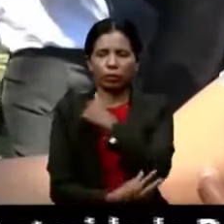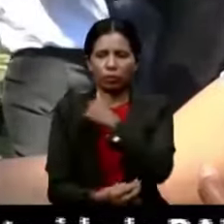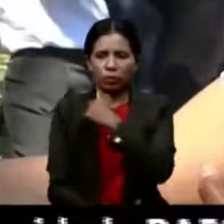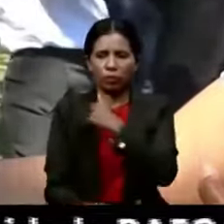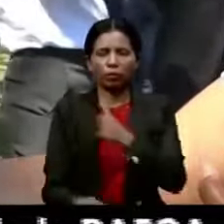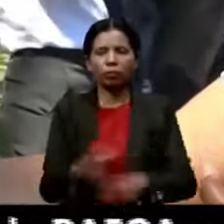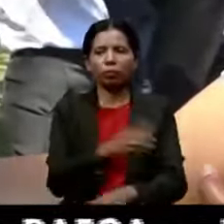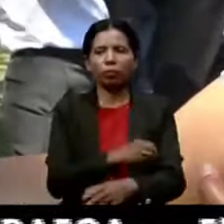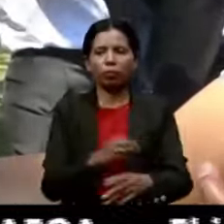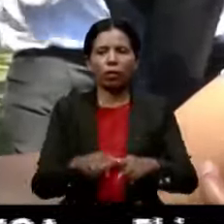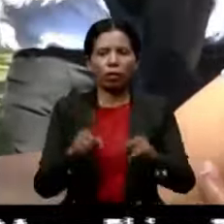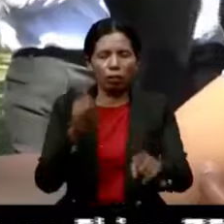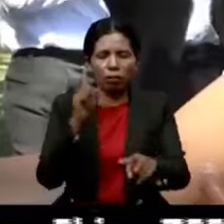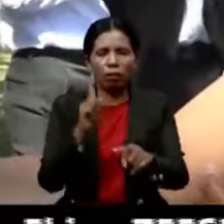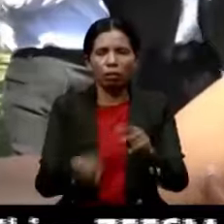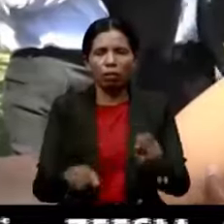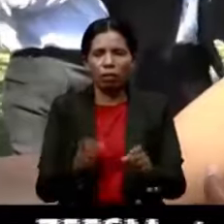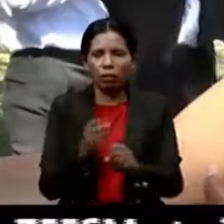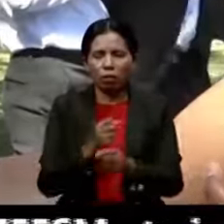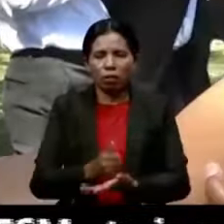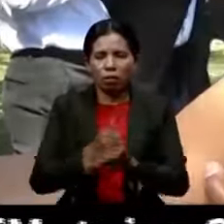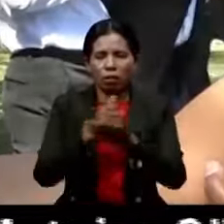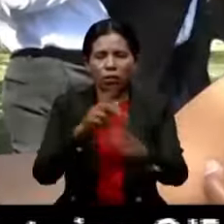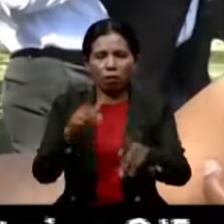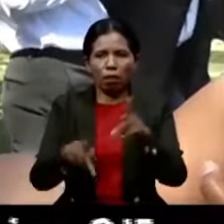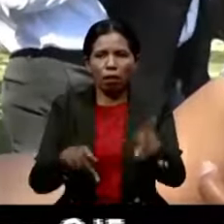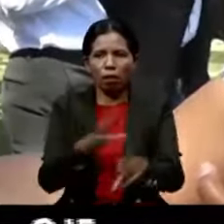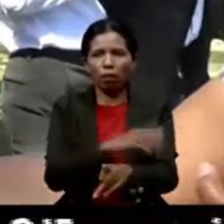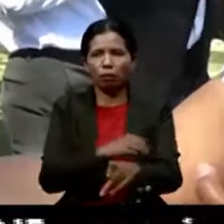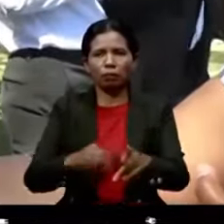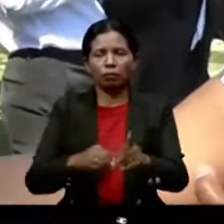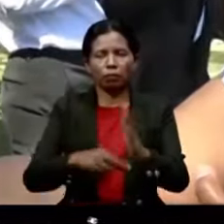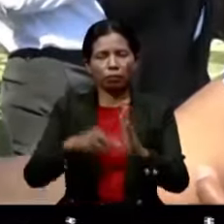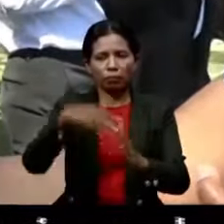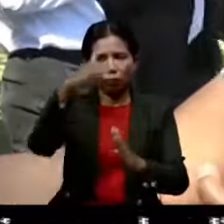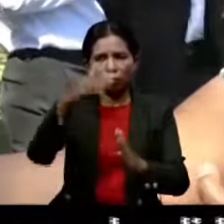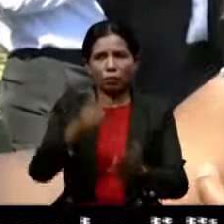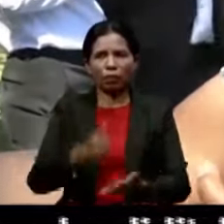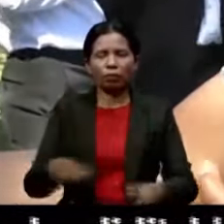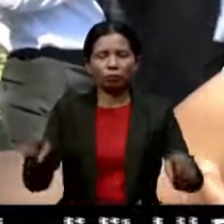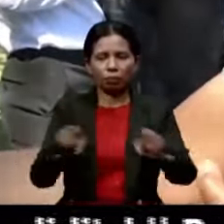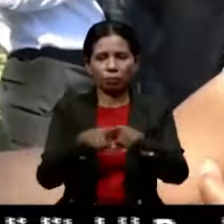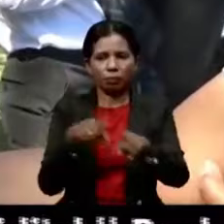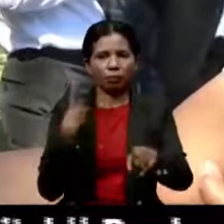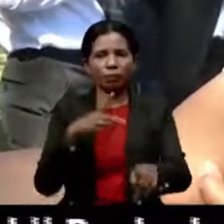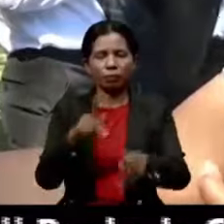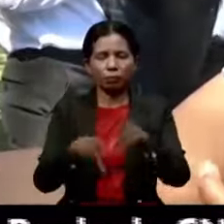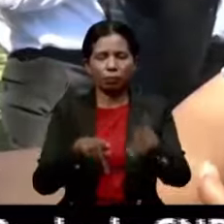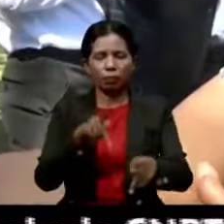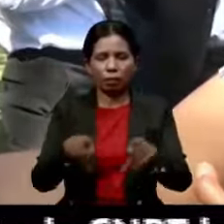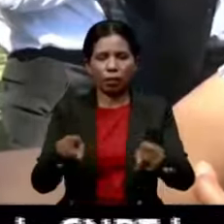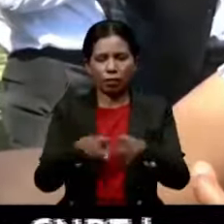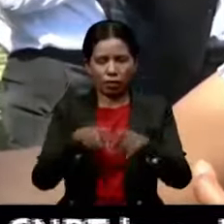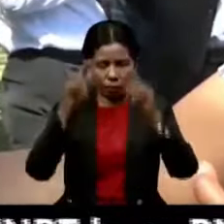nebe okos mebela bele taumatang det ba ema nebe iha nivel nebe leteng mebe tenki hanesan tamba ita ema mesak sida daung